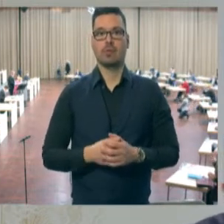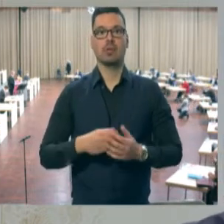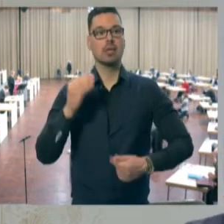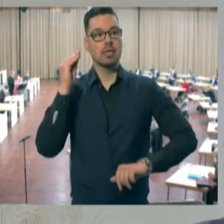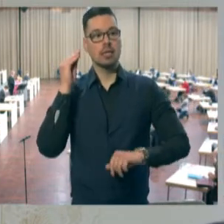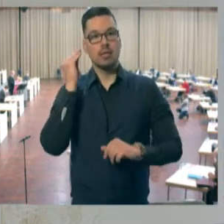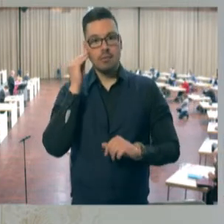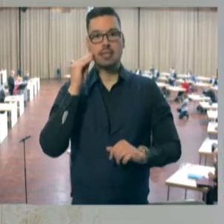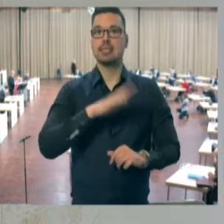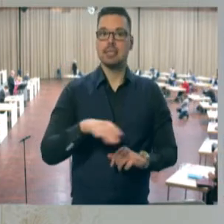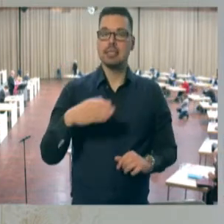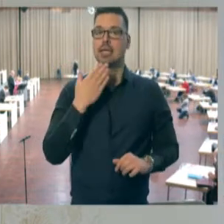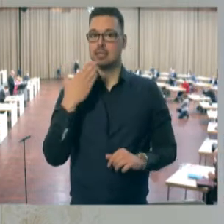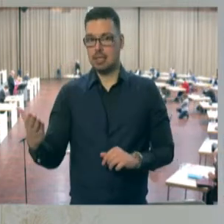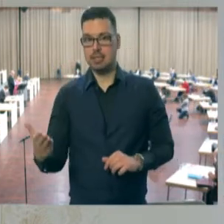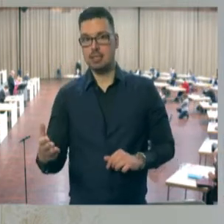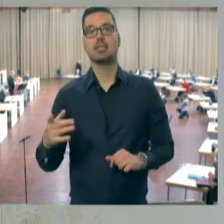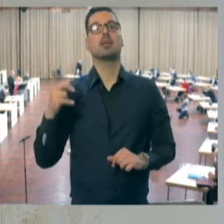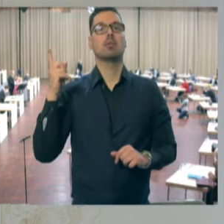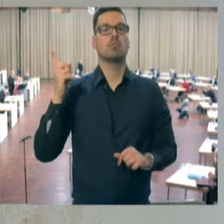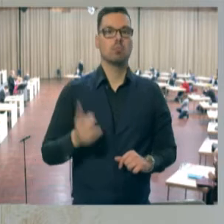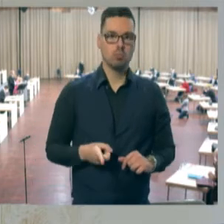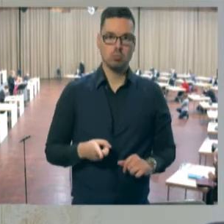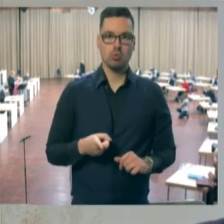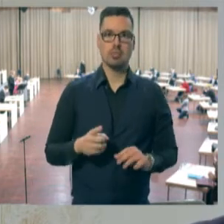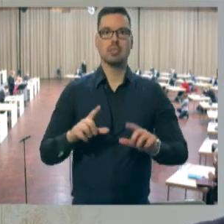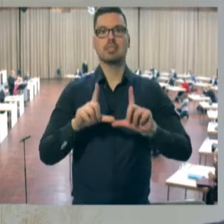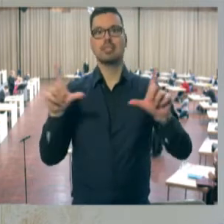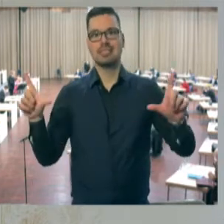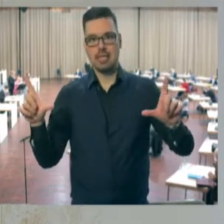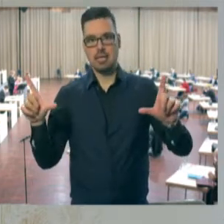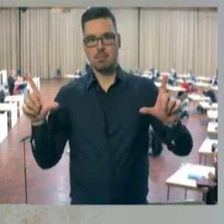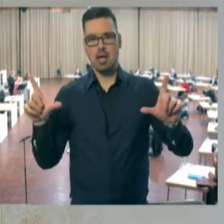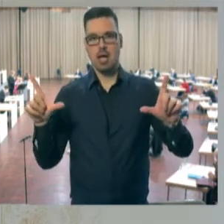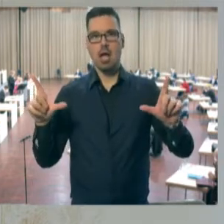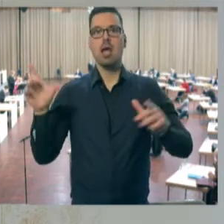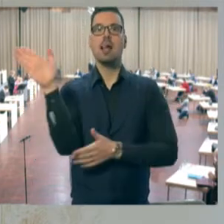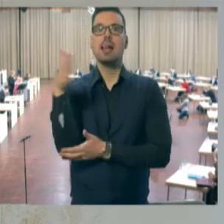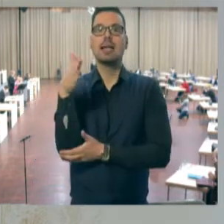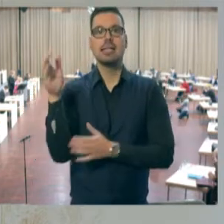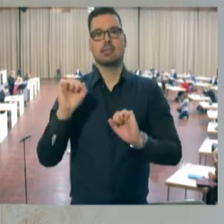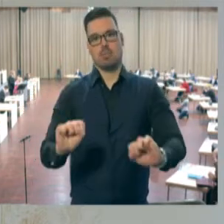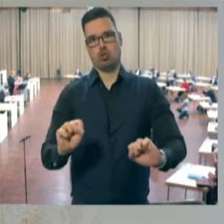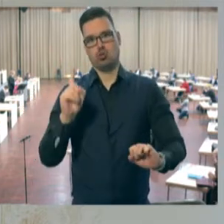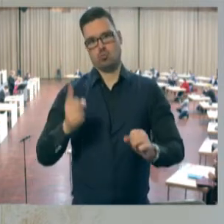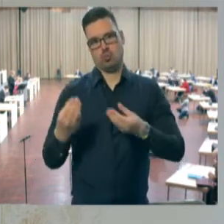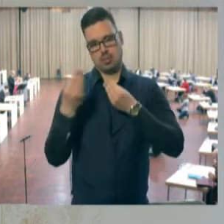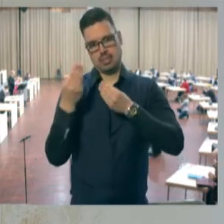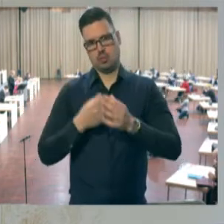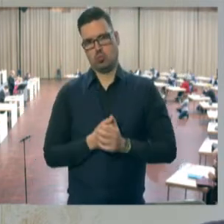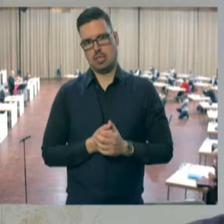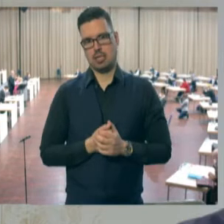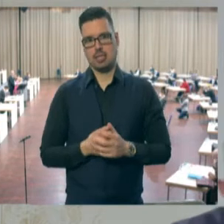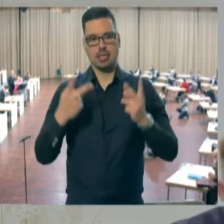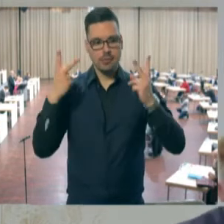wollen an dieser Stelle, dann tun wir das am besten dadurch, dass wir über das Thema Nachhaltigkeit und Klimaschutz wieder ernsthaft diskutieren. Das ist ein ganz